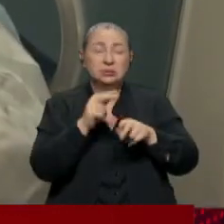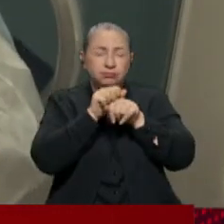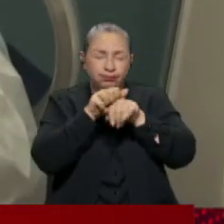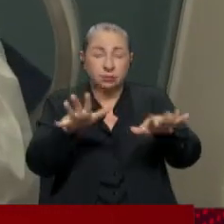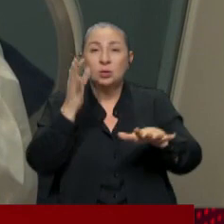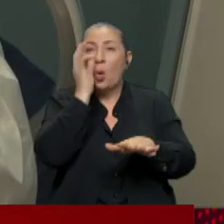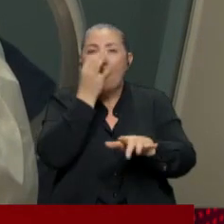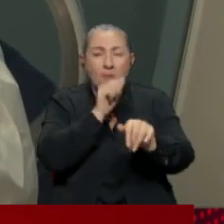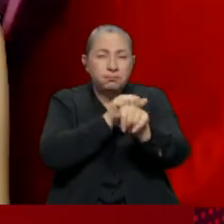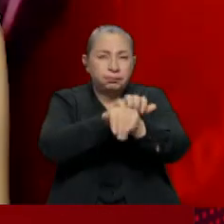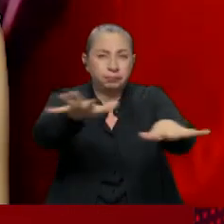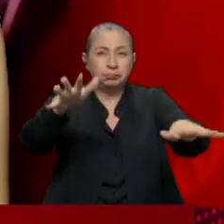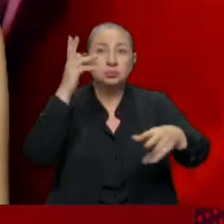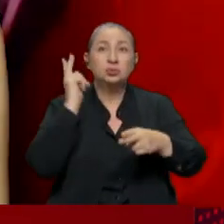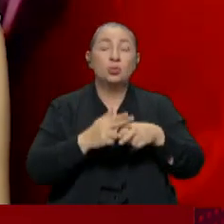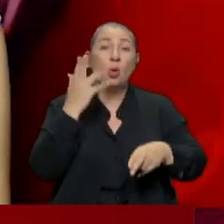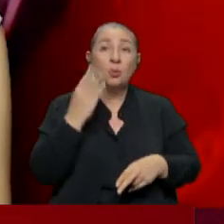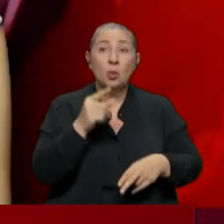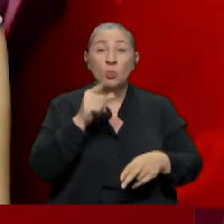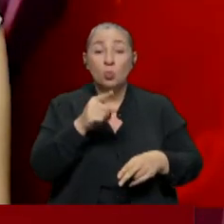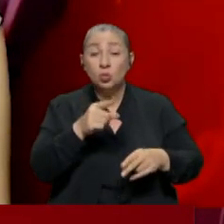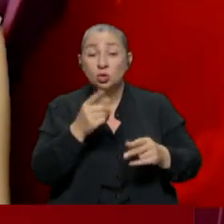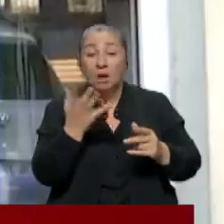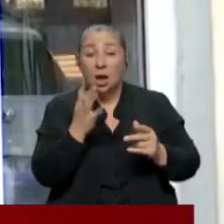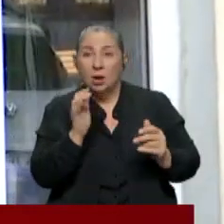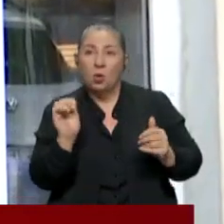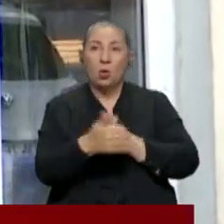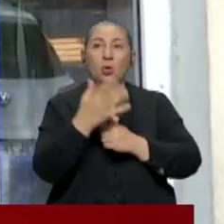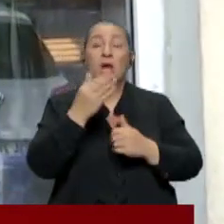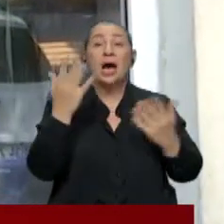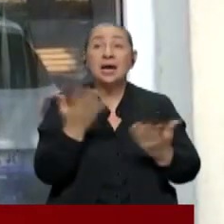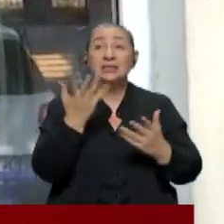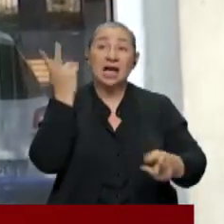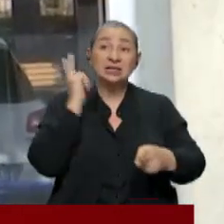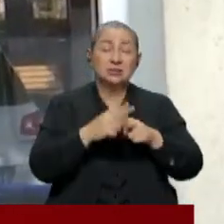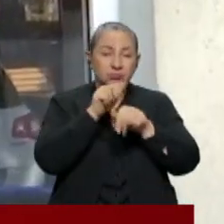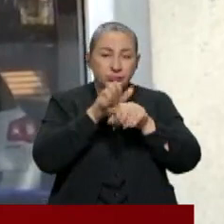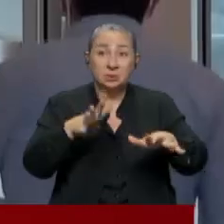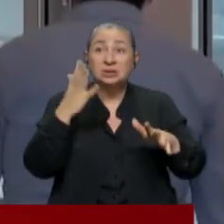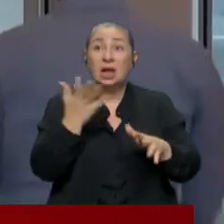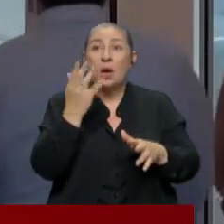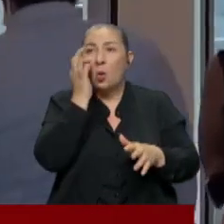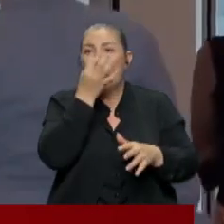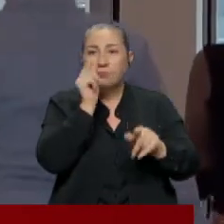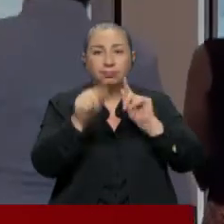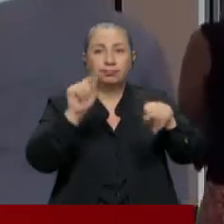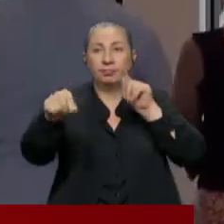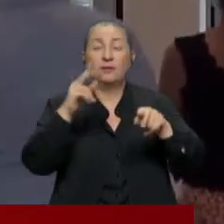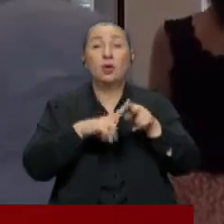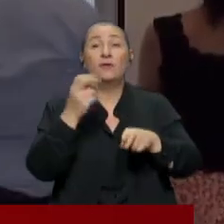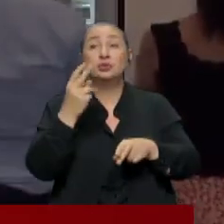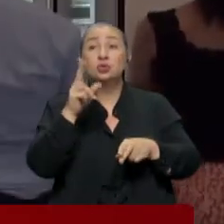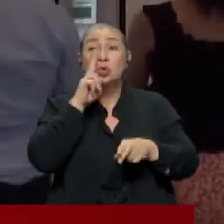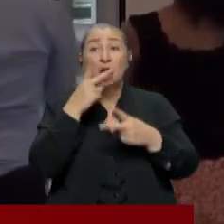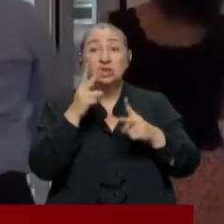daha kolay bulaşabilir olması bu dalgayı öne çekti. Artık daha hızlı yayılıyor, daha kolay bulaşıyor virüs.